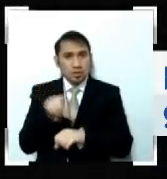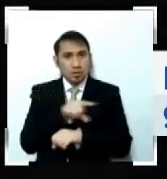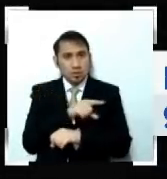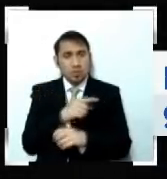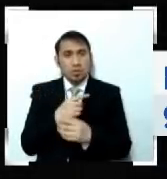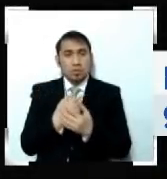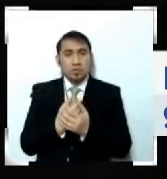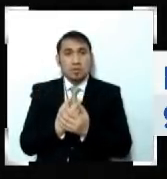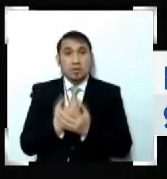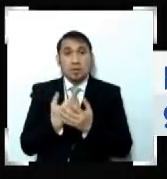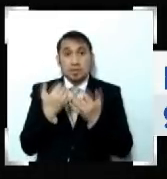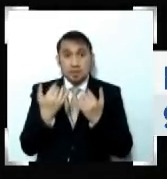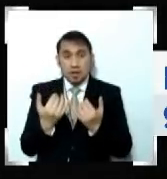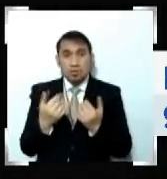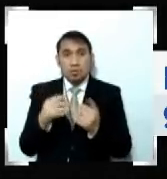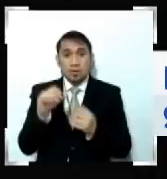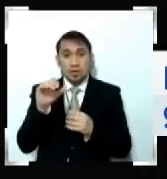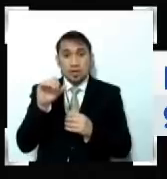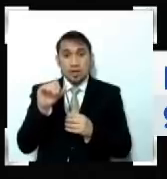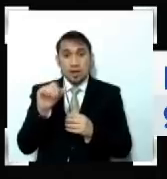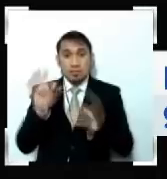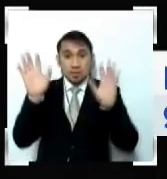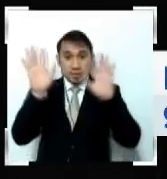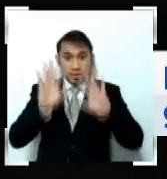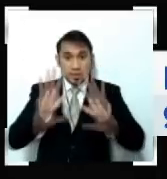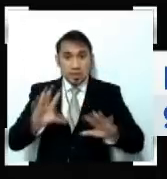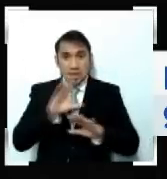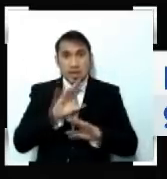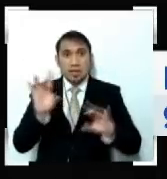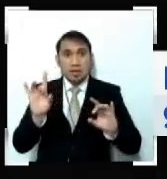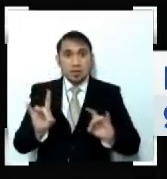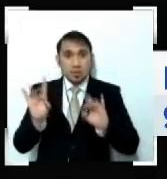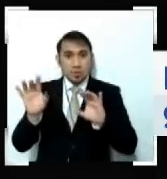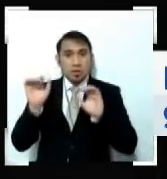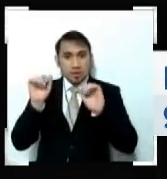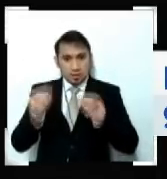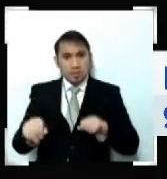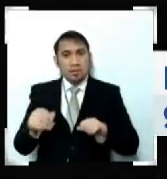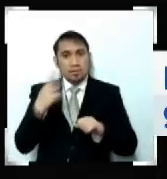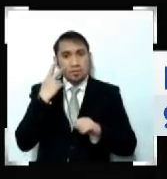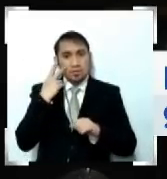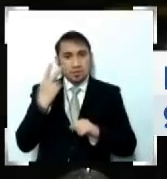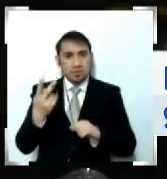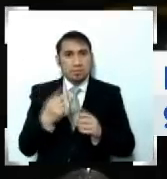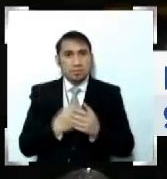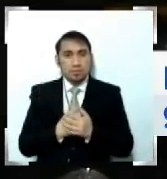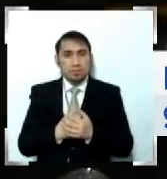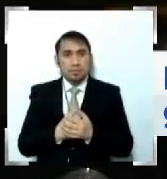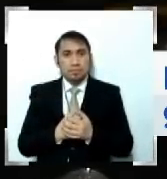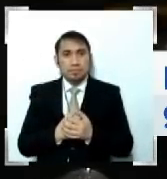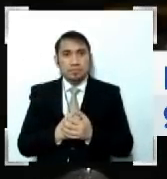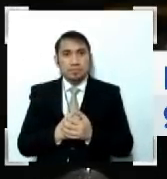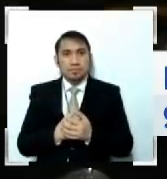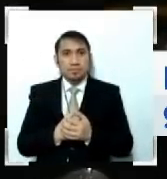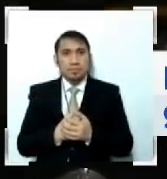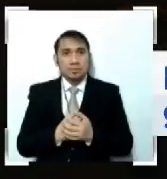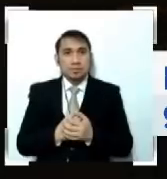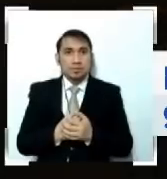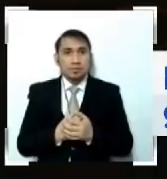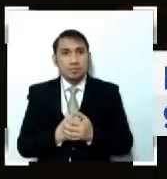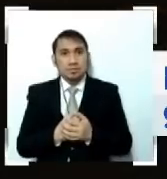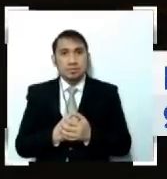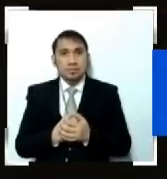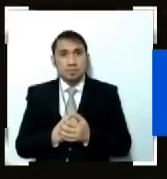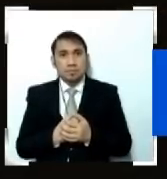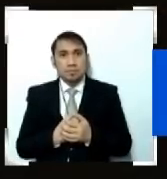bansa lamang sa Southeast Asia at Australia ang makakasaksi sa total lunar eclipse. Oo nga, maulap nga kaya hindi masyado